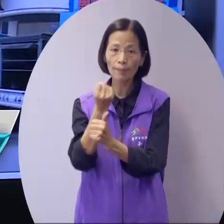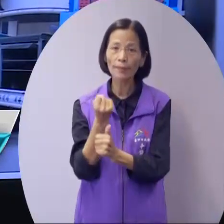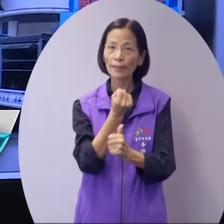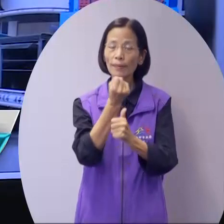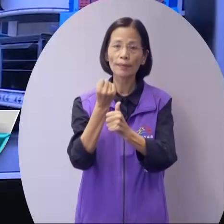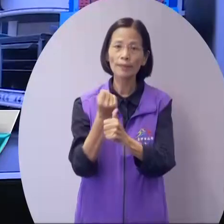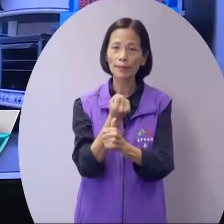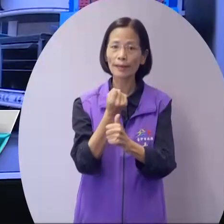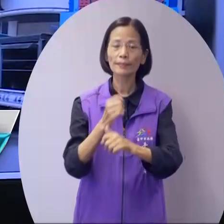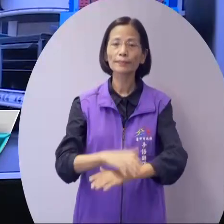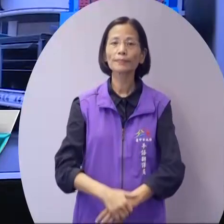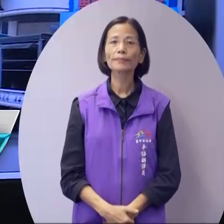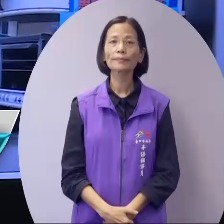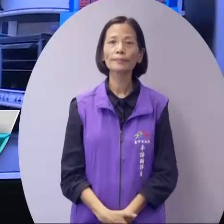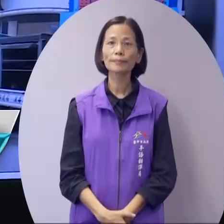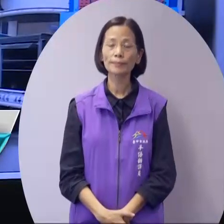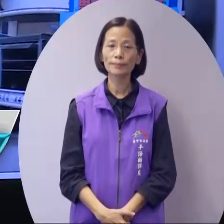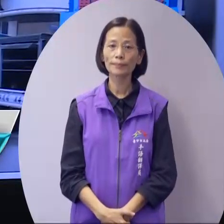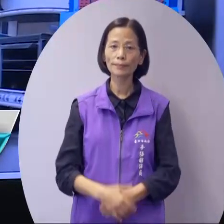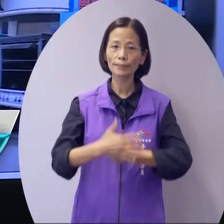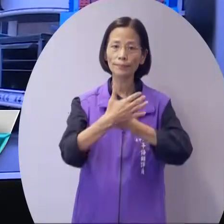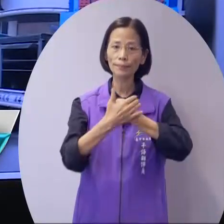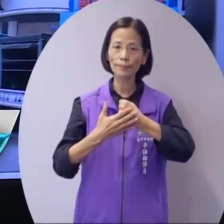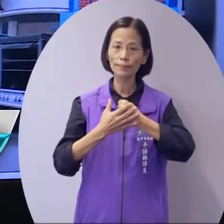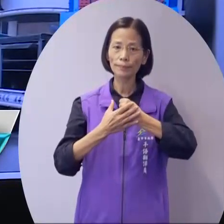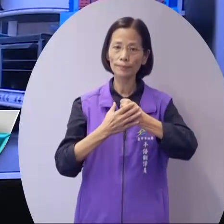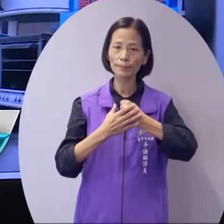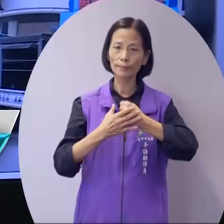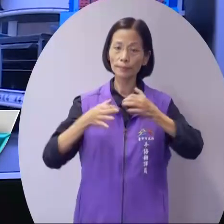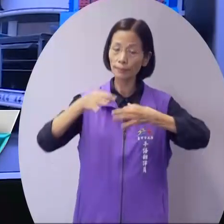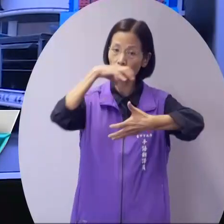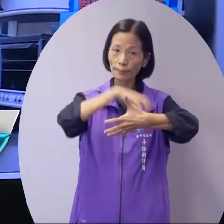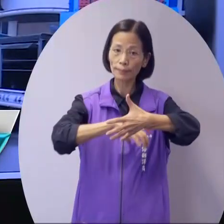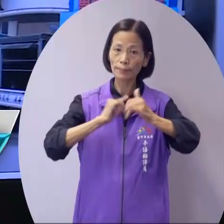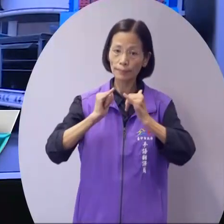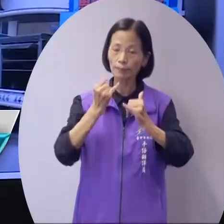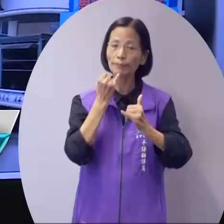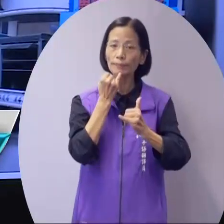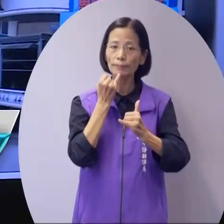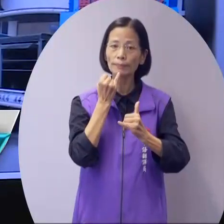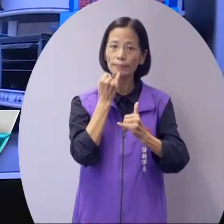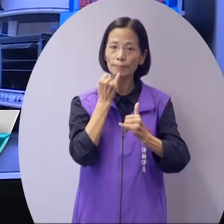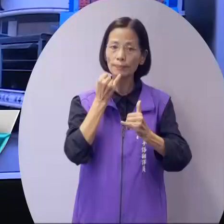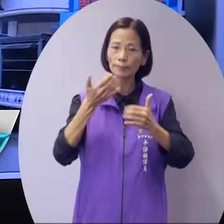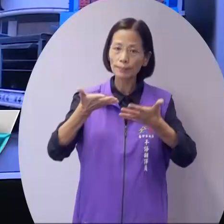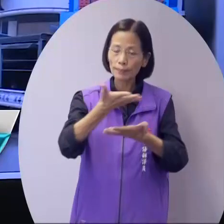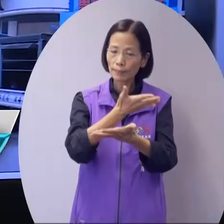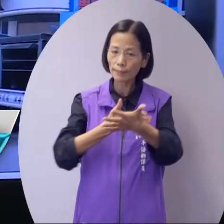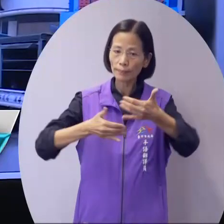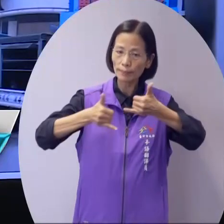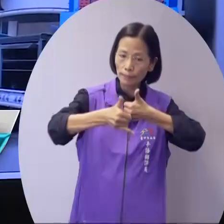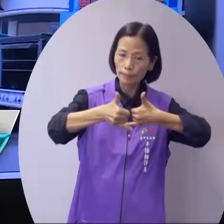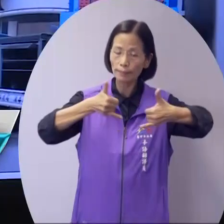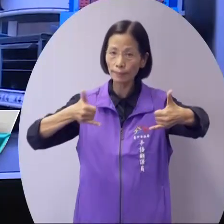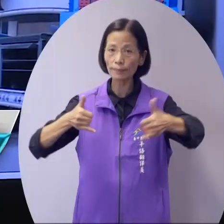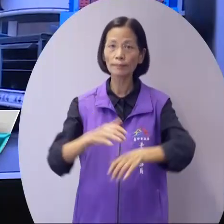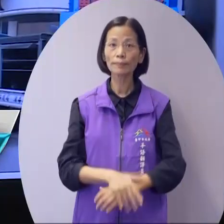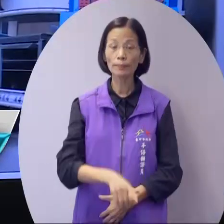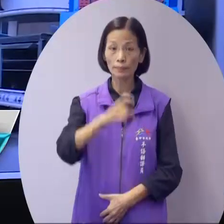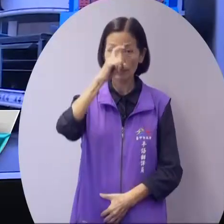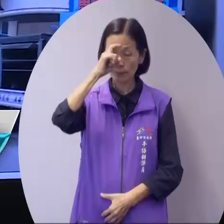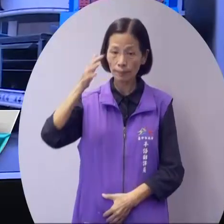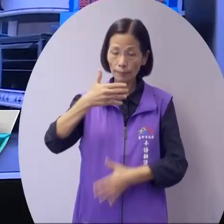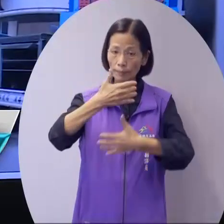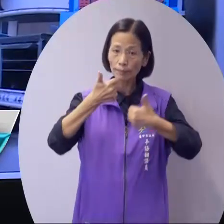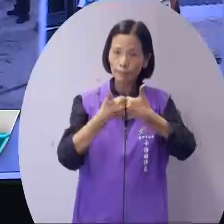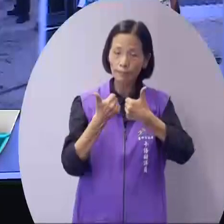一个方式，来确保市场内的民众呢可以保持 受教纪律。另外也请议会